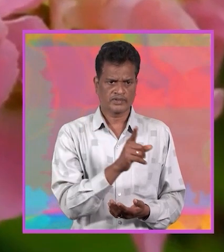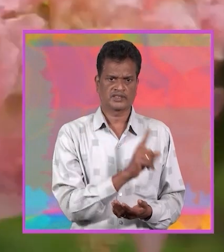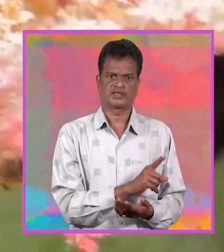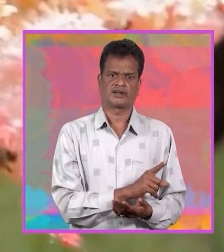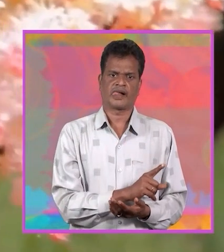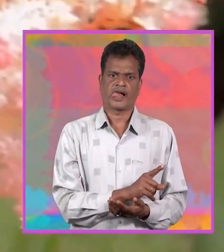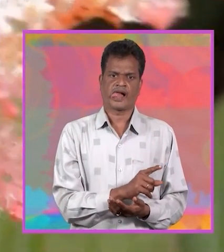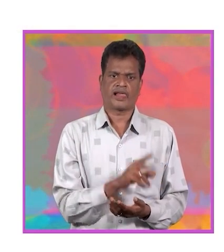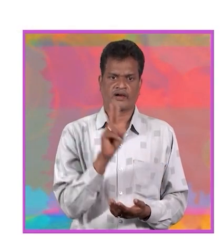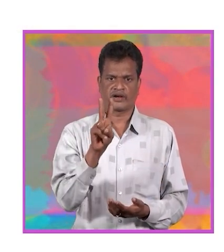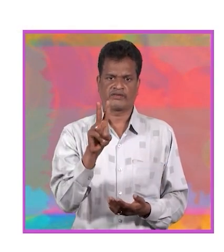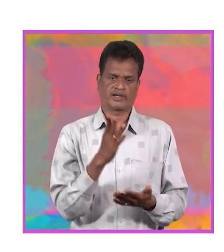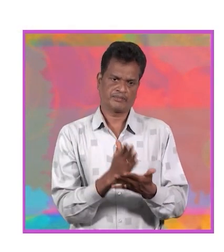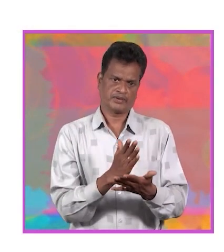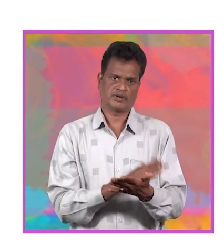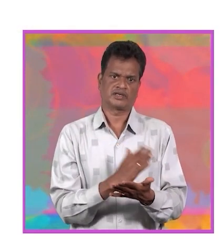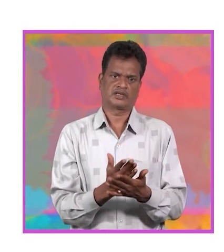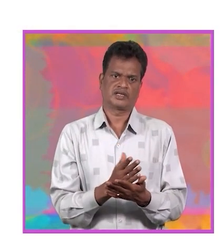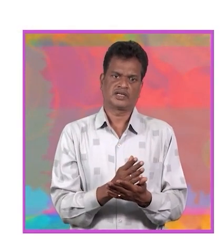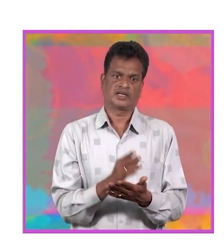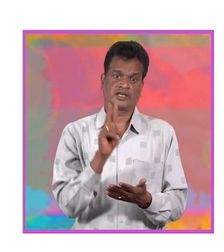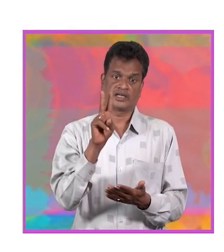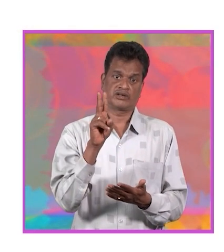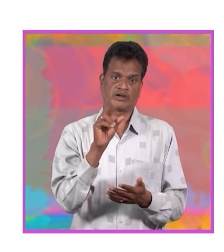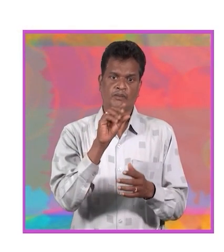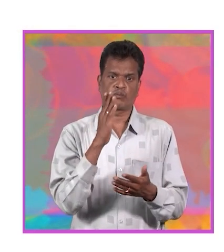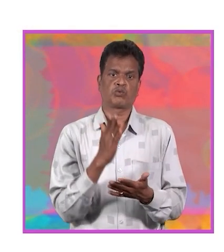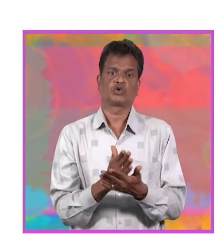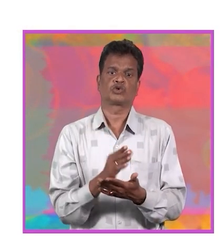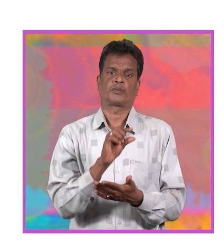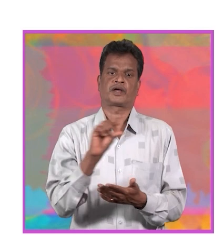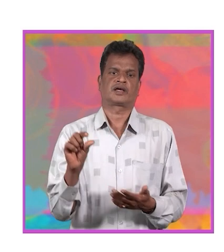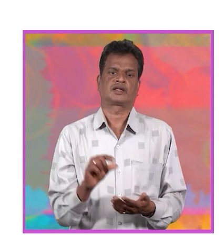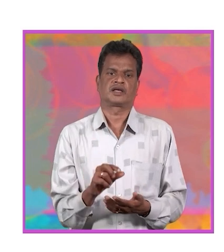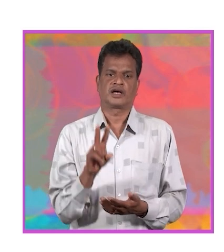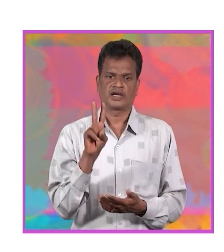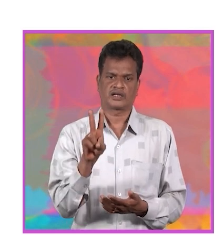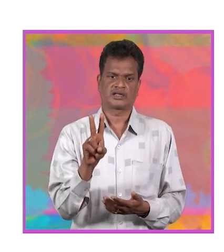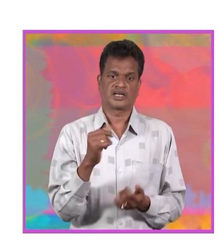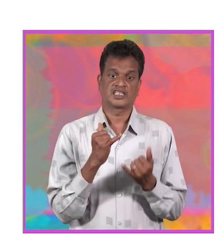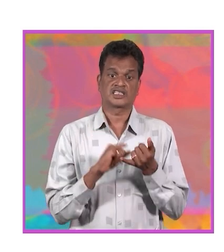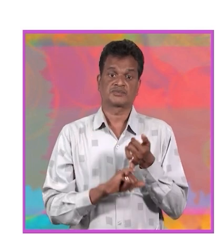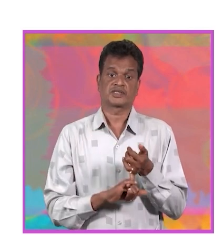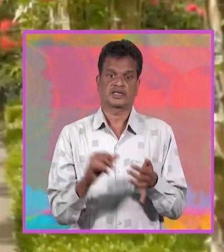ஒவ்வொன்றையும் இரண்டு வகையாக பிரிப்பாங்க. இடுகுறி பொது பெயர், இடுகுறி சிறப்பு பெயர்.